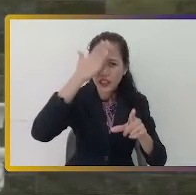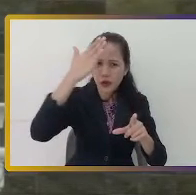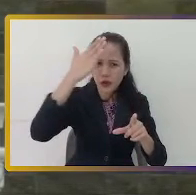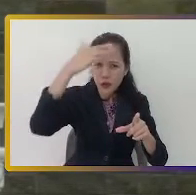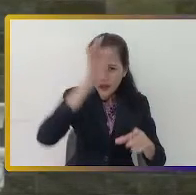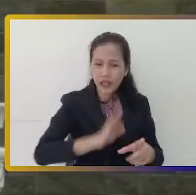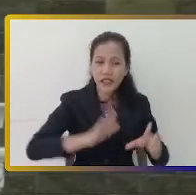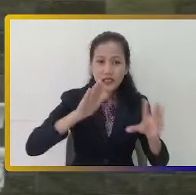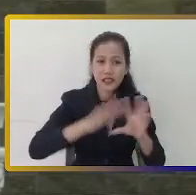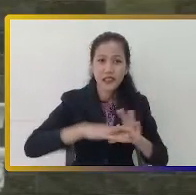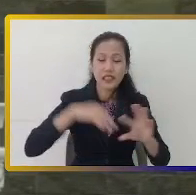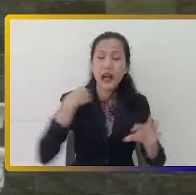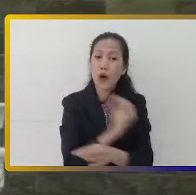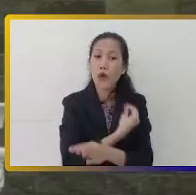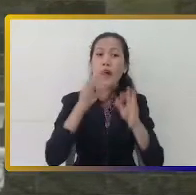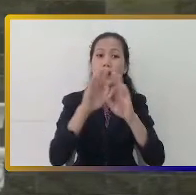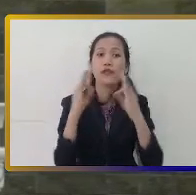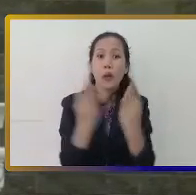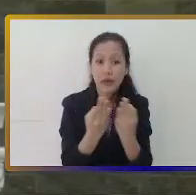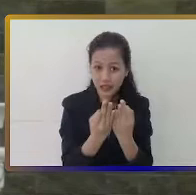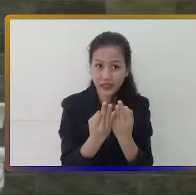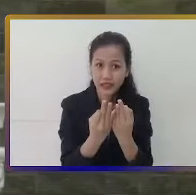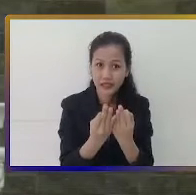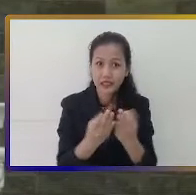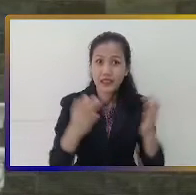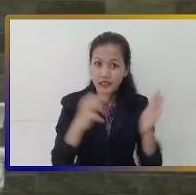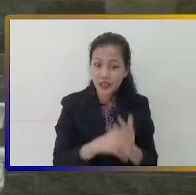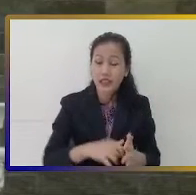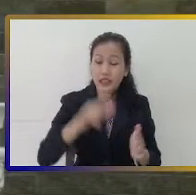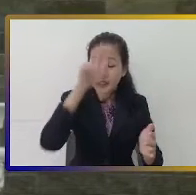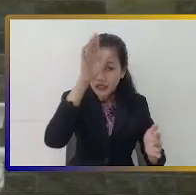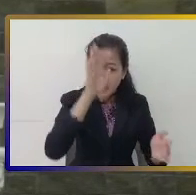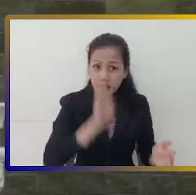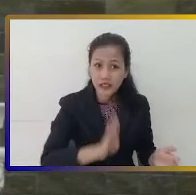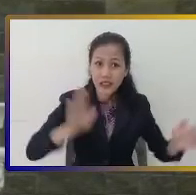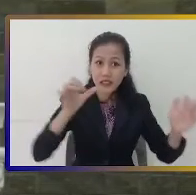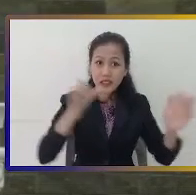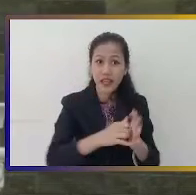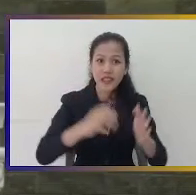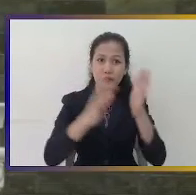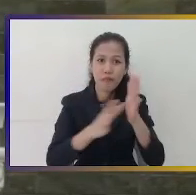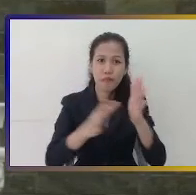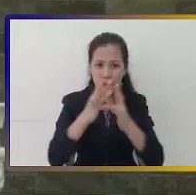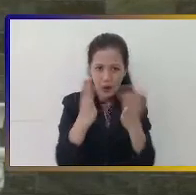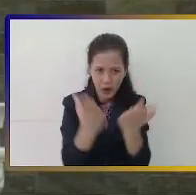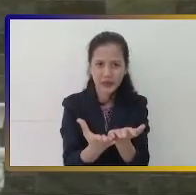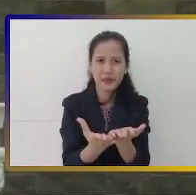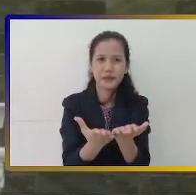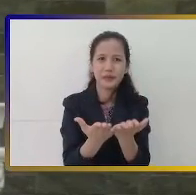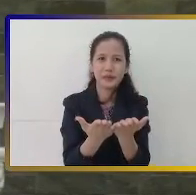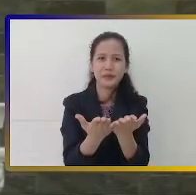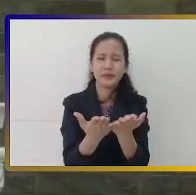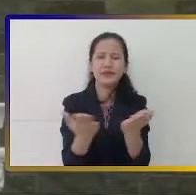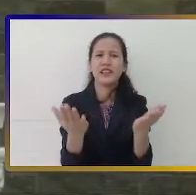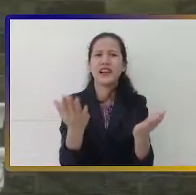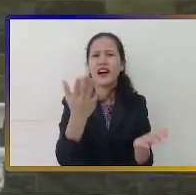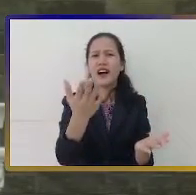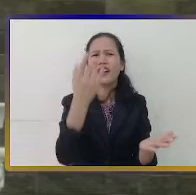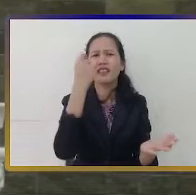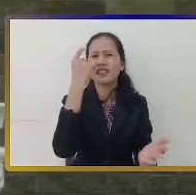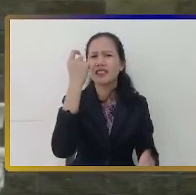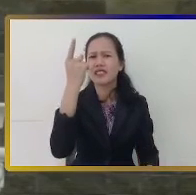na ipapakilala po natin na Diyos sa tahanan po natin ay walang iba kundi yung Diyos ng Biblia. That's right. Kapatid, iisa lang